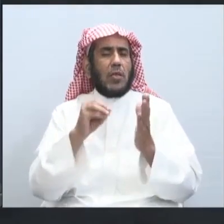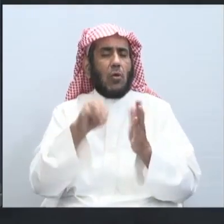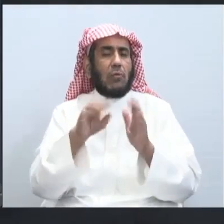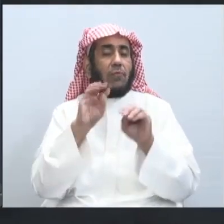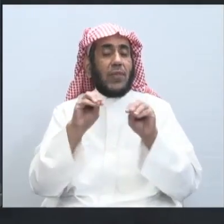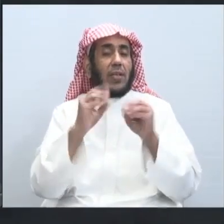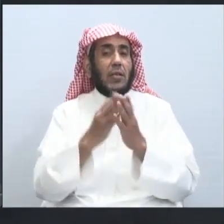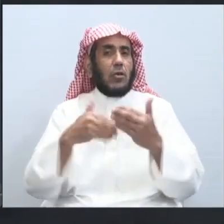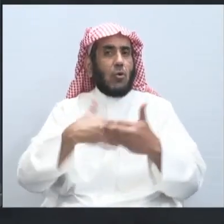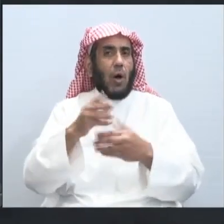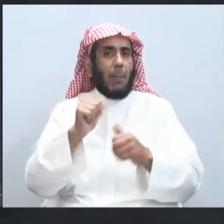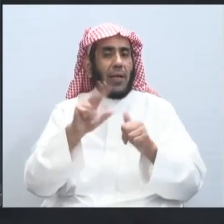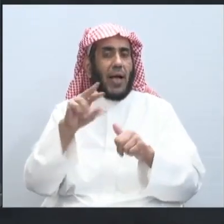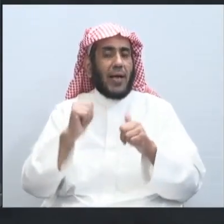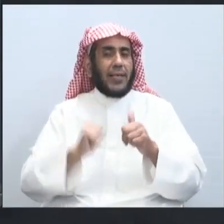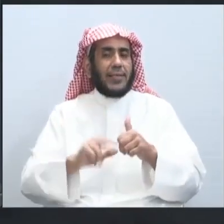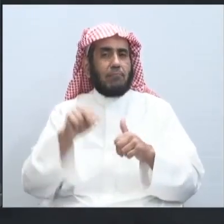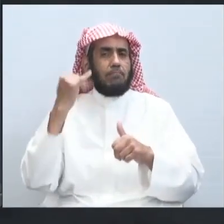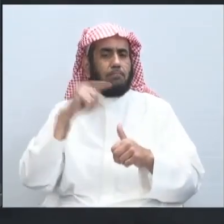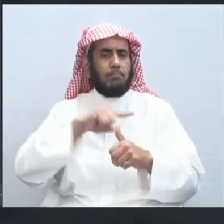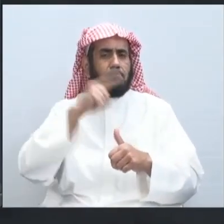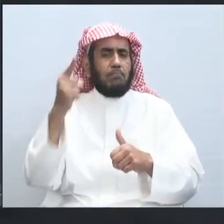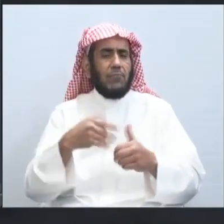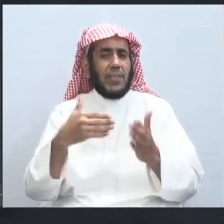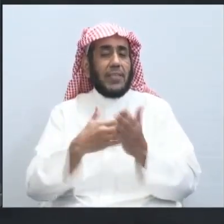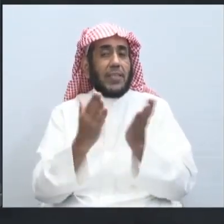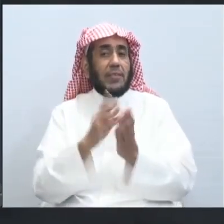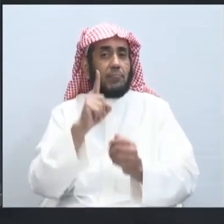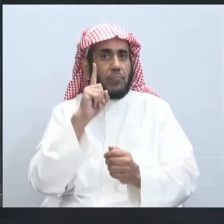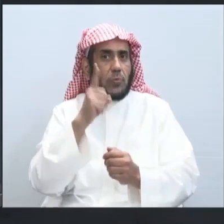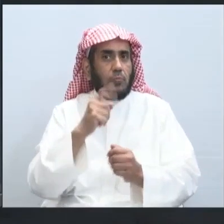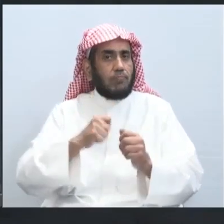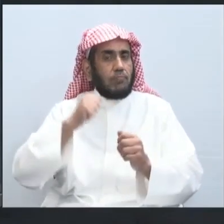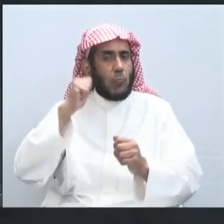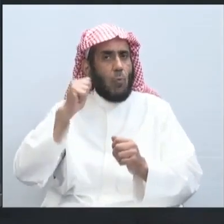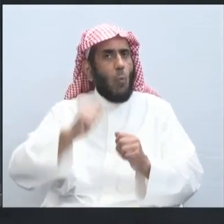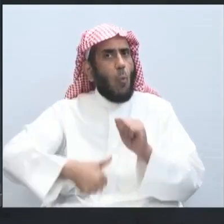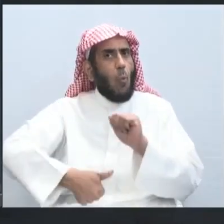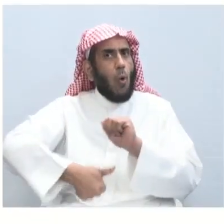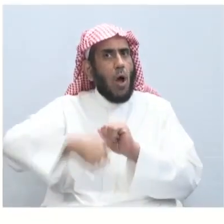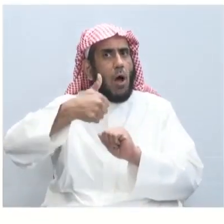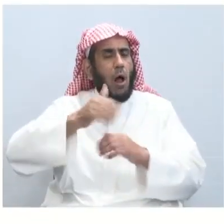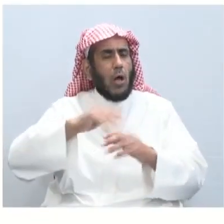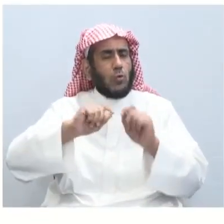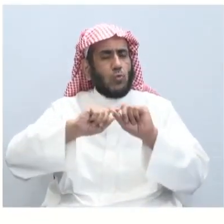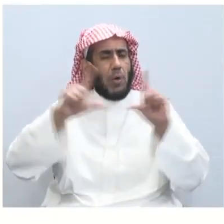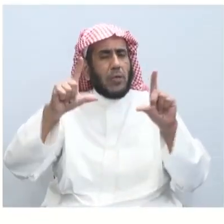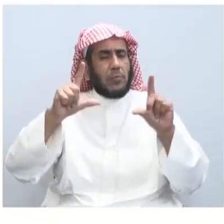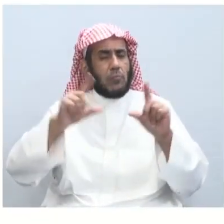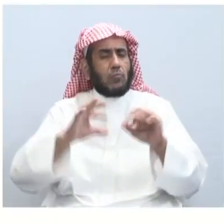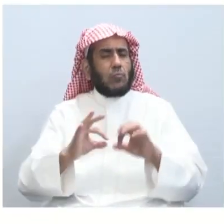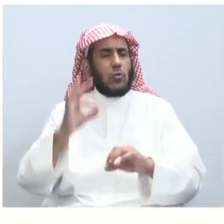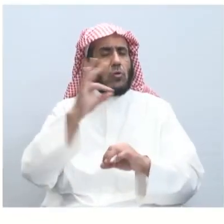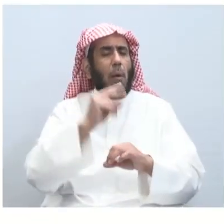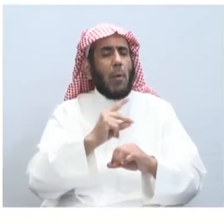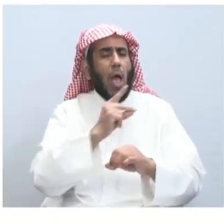درسنا يتوقع منكخي الطالب وقت الطالب في نهايه الدرس ان تكون قادرا على ان تبين طبيعه القواعد